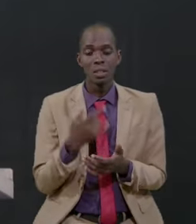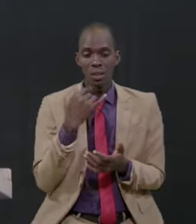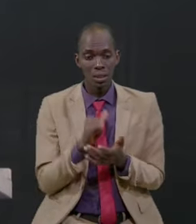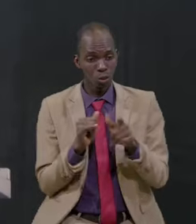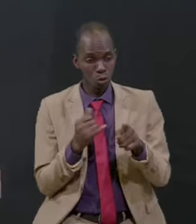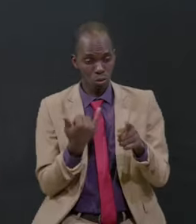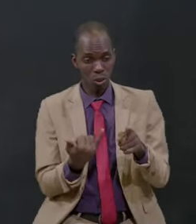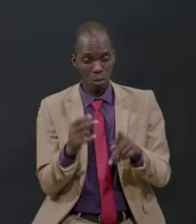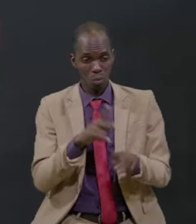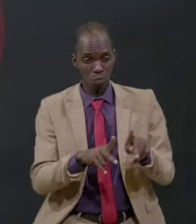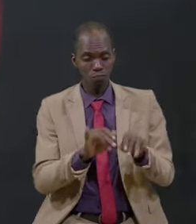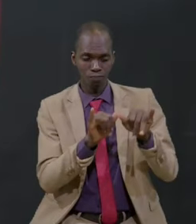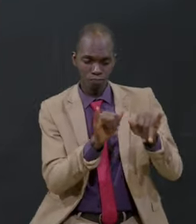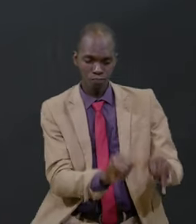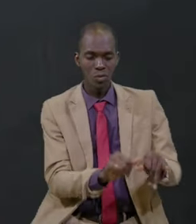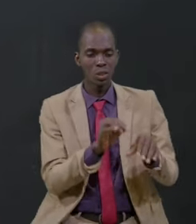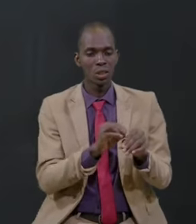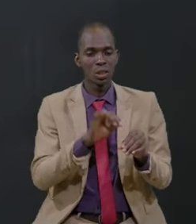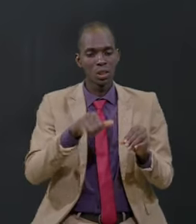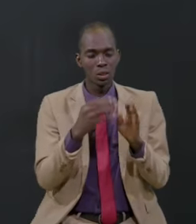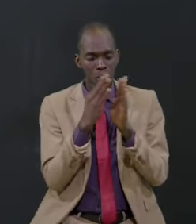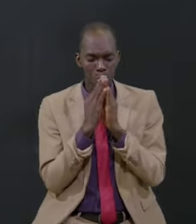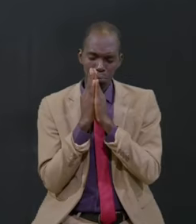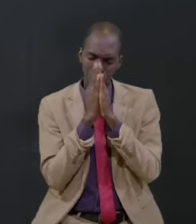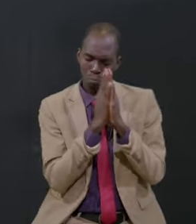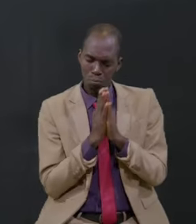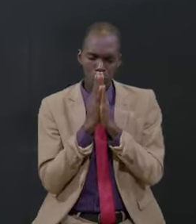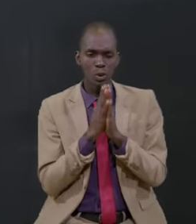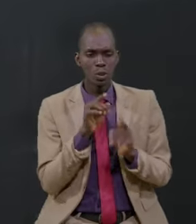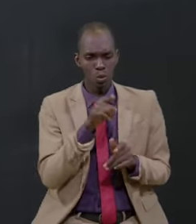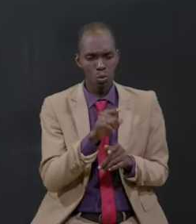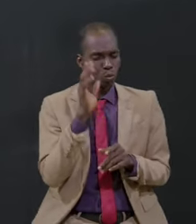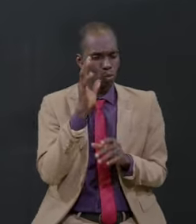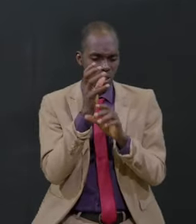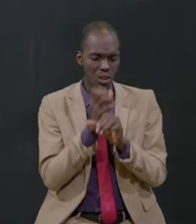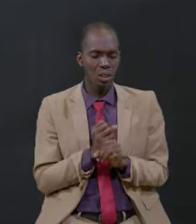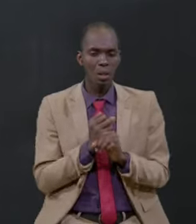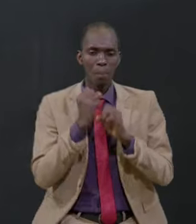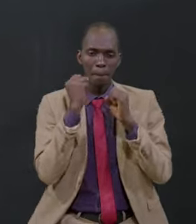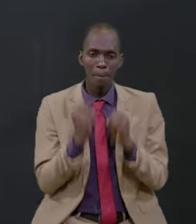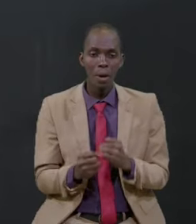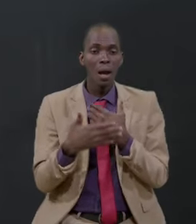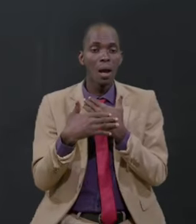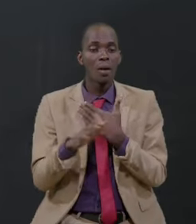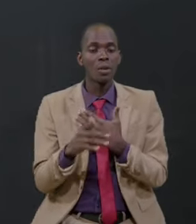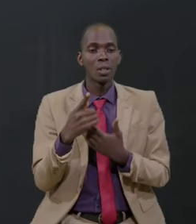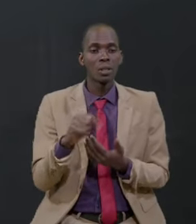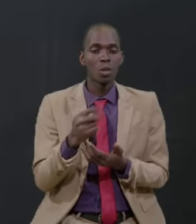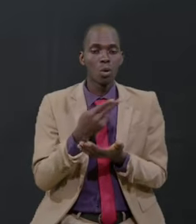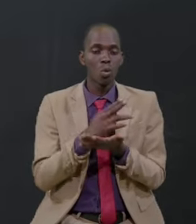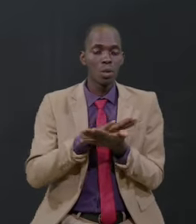Jérusalem, priez. Et vous aurez la puissance, le Saint-Esprit survenant sur vous.